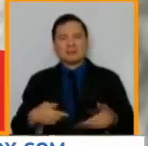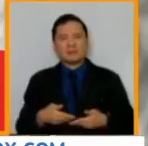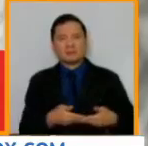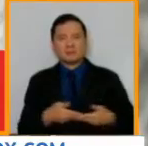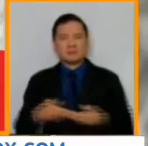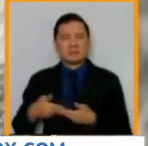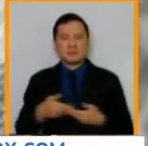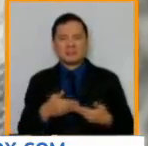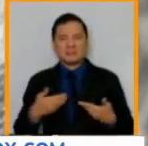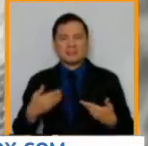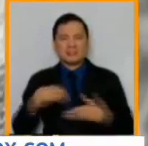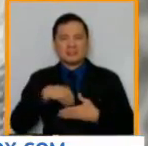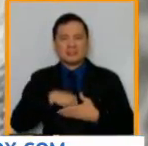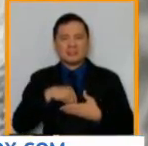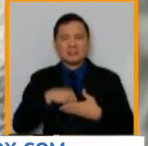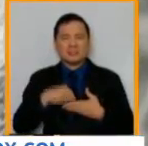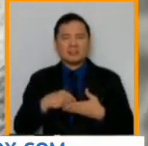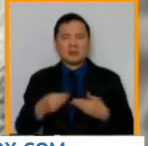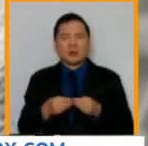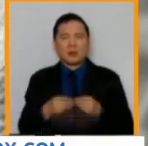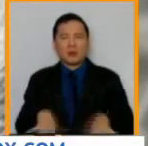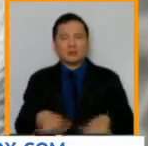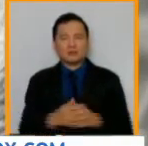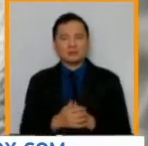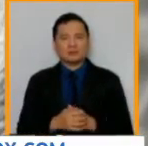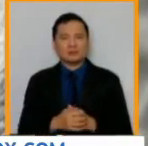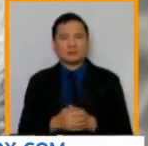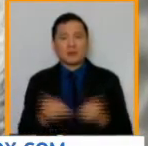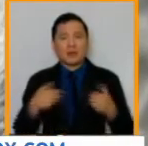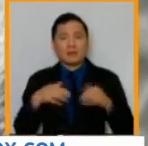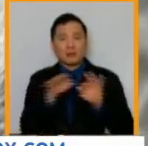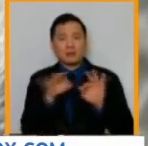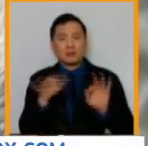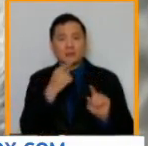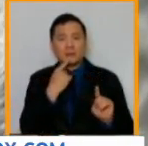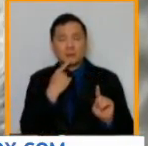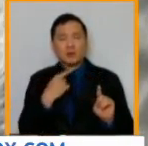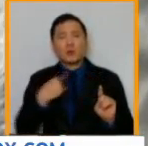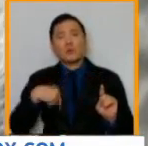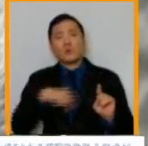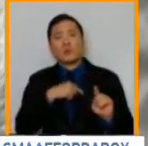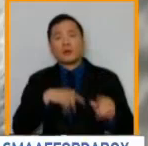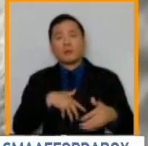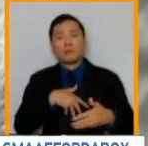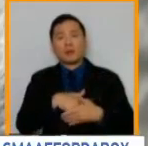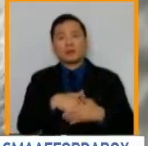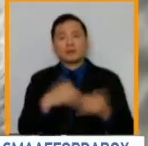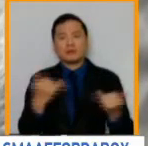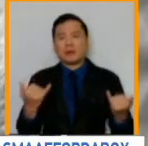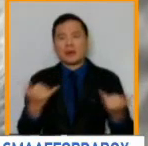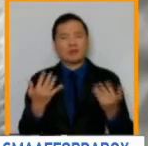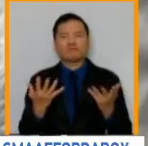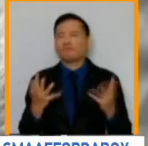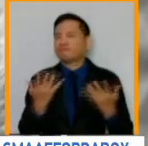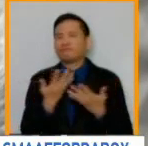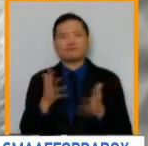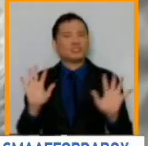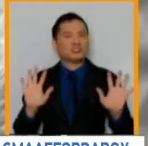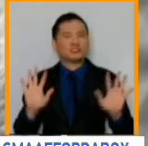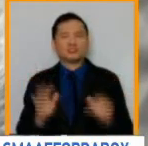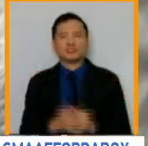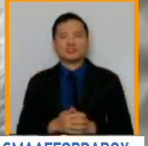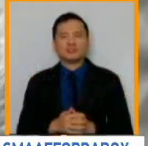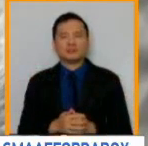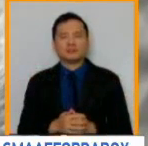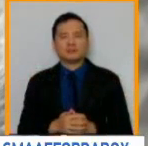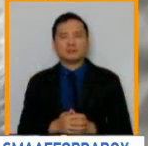Bettina sa umpisa ng caption na "We were pregnant and then no more." Sabi niya na way magkaroon ng kapayapaan ng